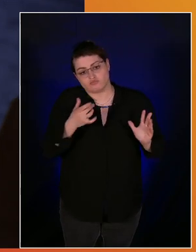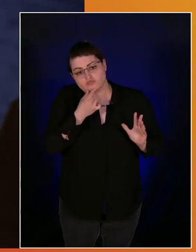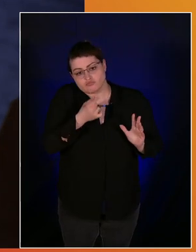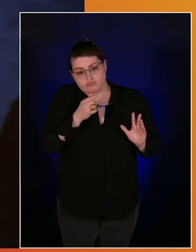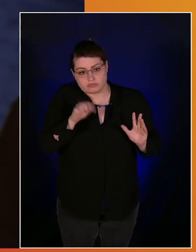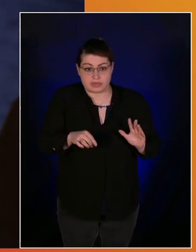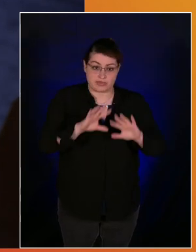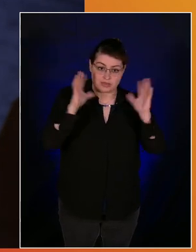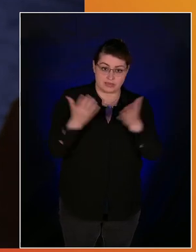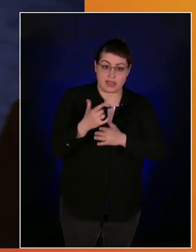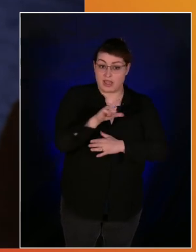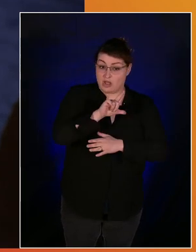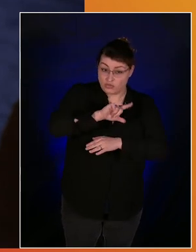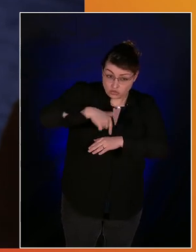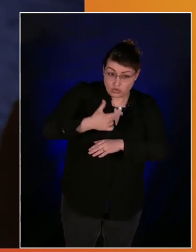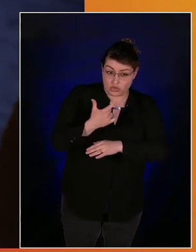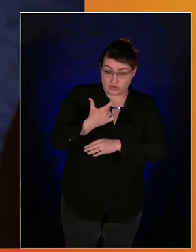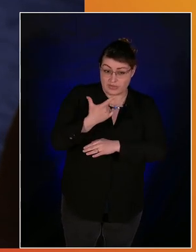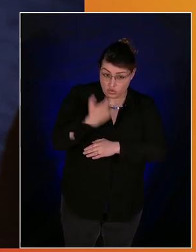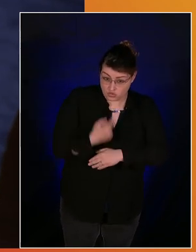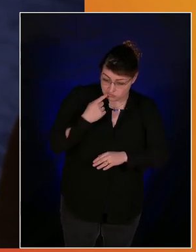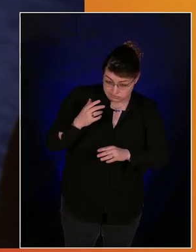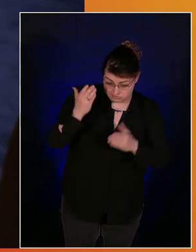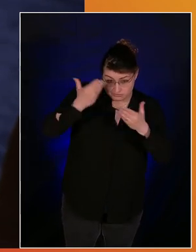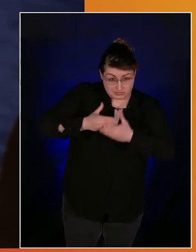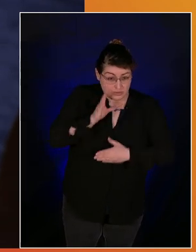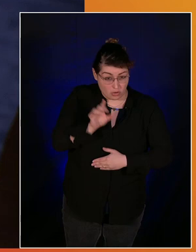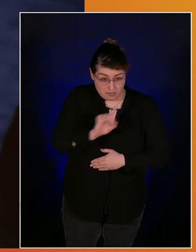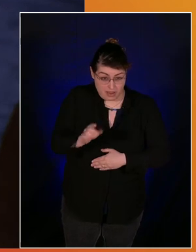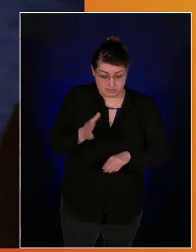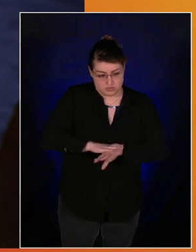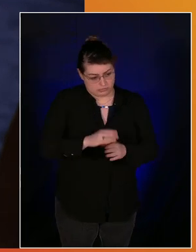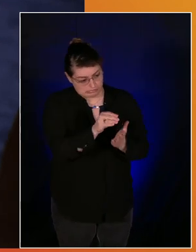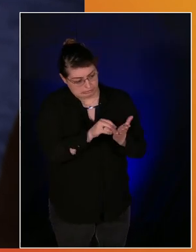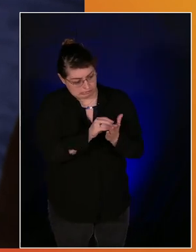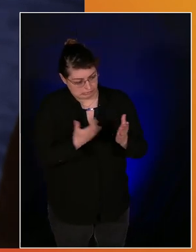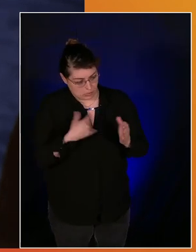ça fait 48 heures que j'ai pas dormi et que ces conclusions ont été écrites en moins d'une heure.